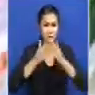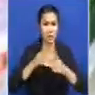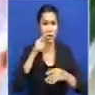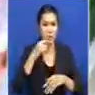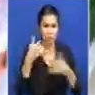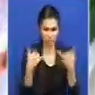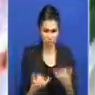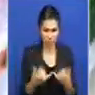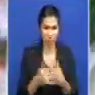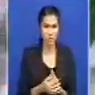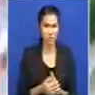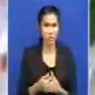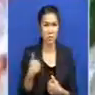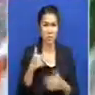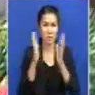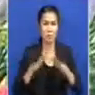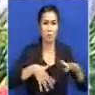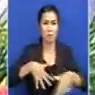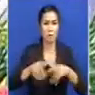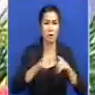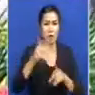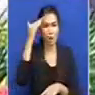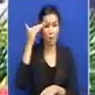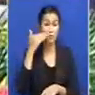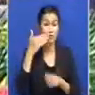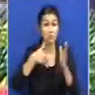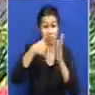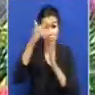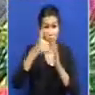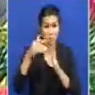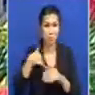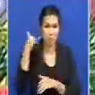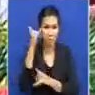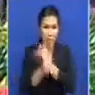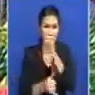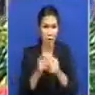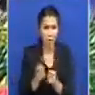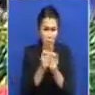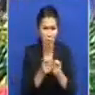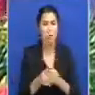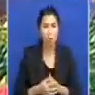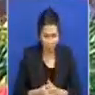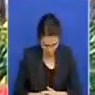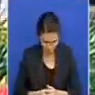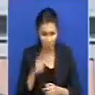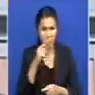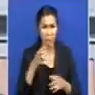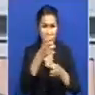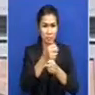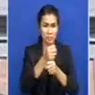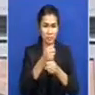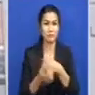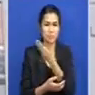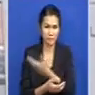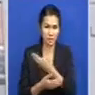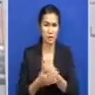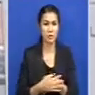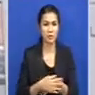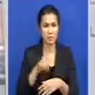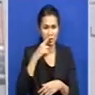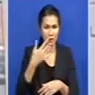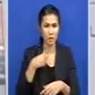รุงเปียงยางวันนี้โดยมีประชาชนเกาหลีเหนือจำนวนมากมาร่วมวางดอกไม้และโค้งคำนับต่อหน้ารูปปั้นนายคิมอิลซุง